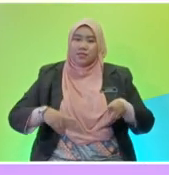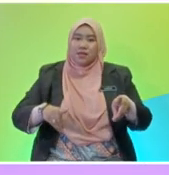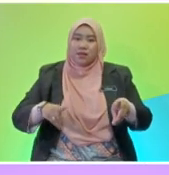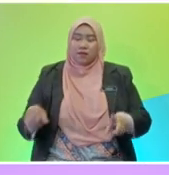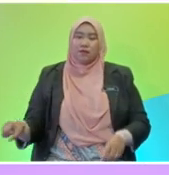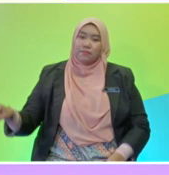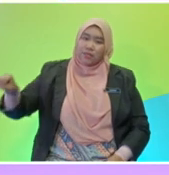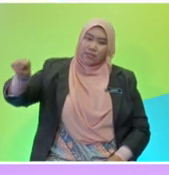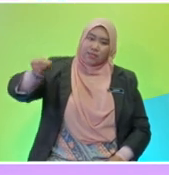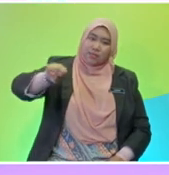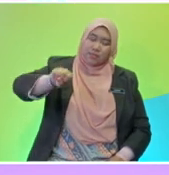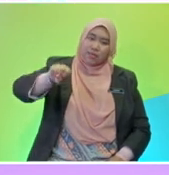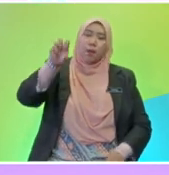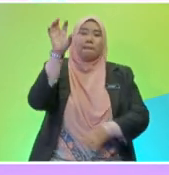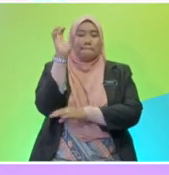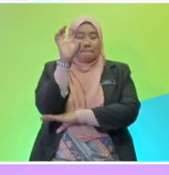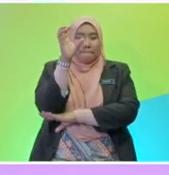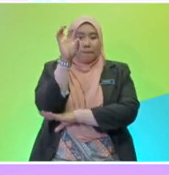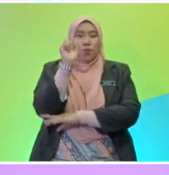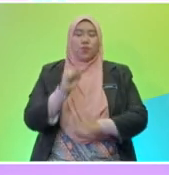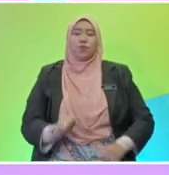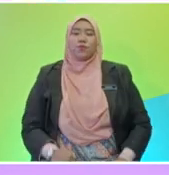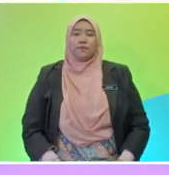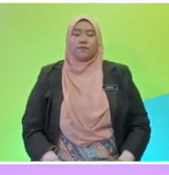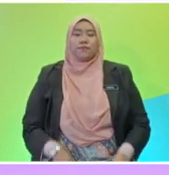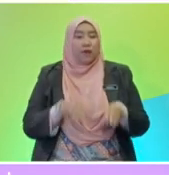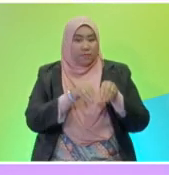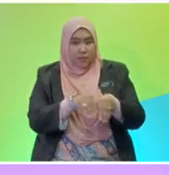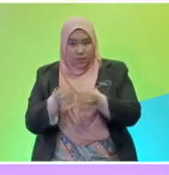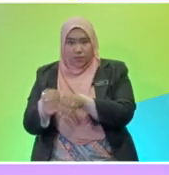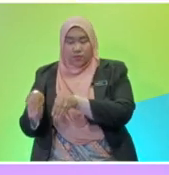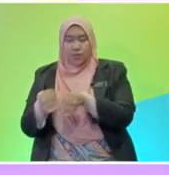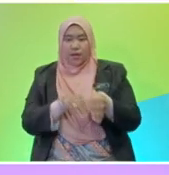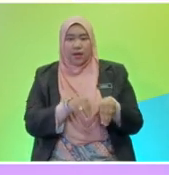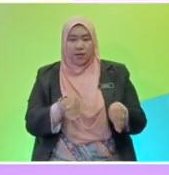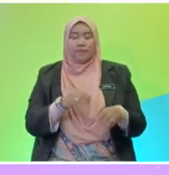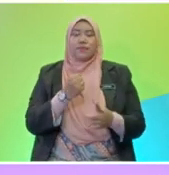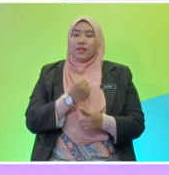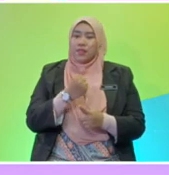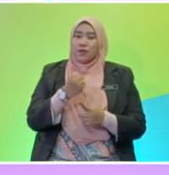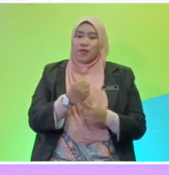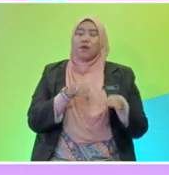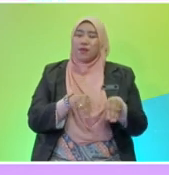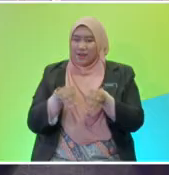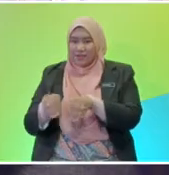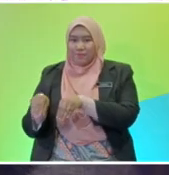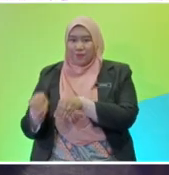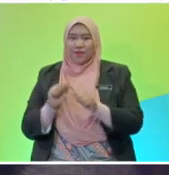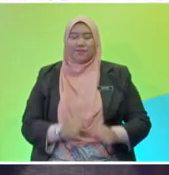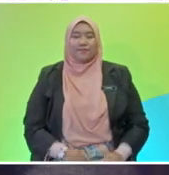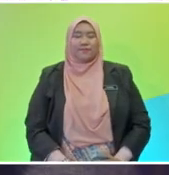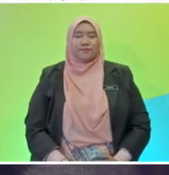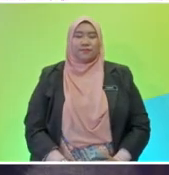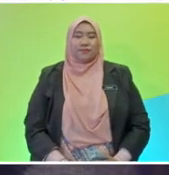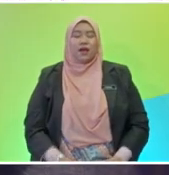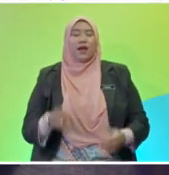pokok pun HDC gua ataupun bercucuk tanam ataupun berkebun Ah ini salah satu